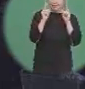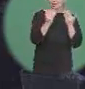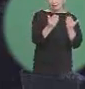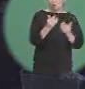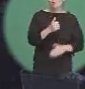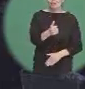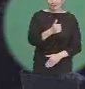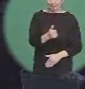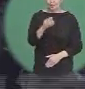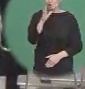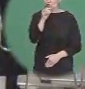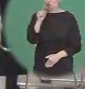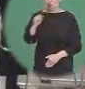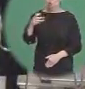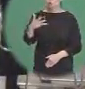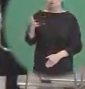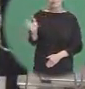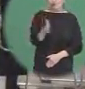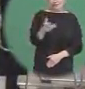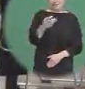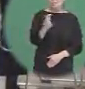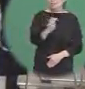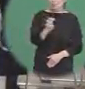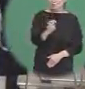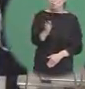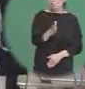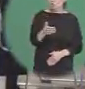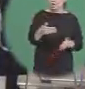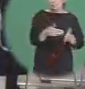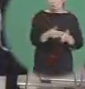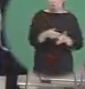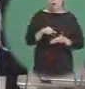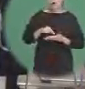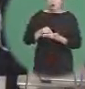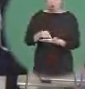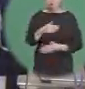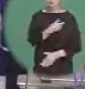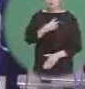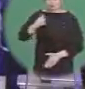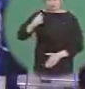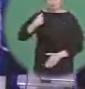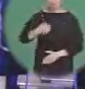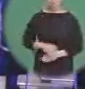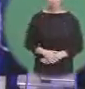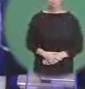をしている18歳から30歳くらいまでの人が応募できます。